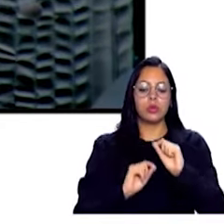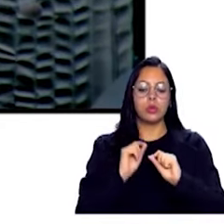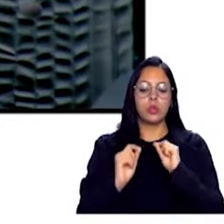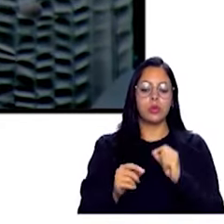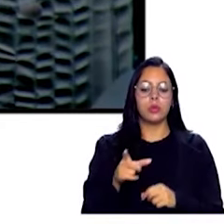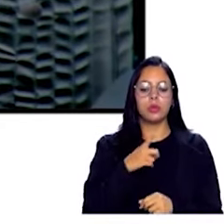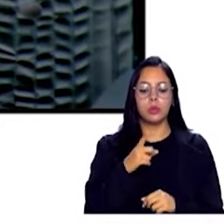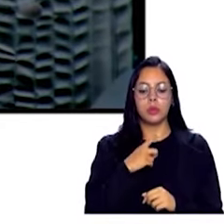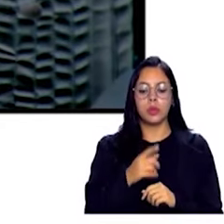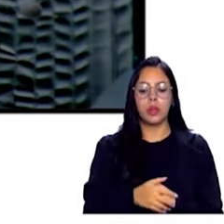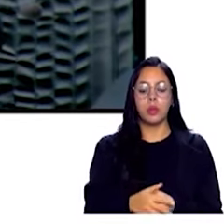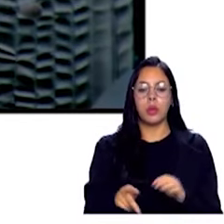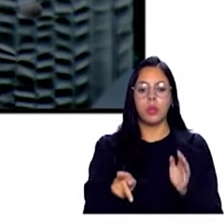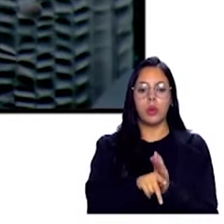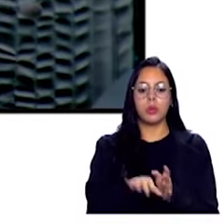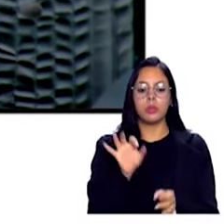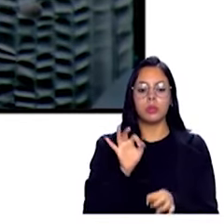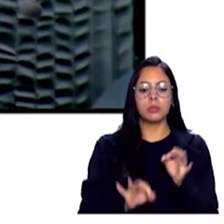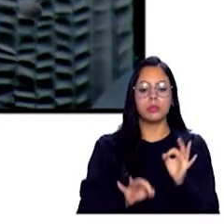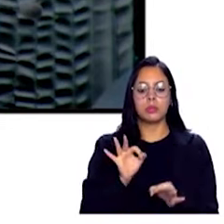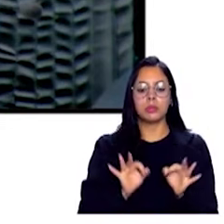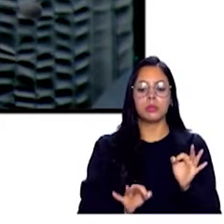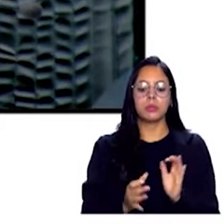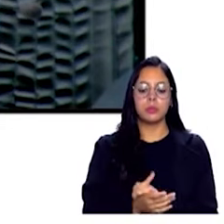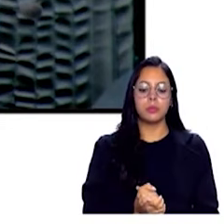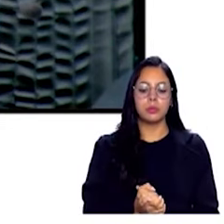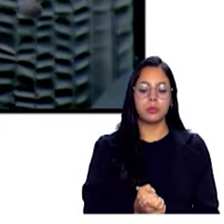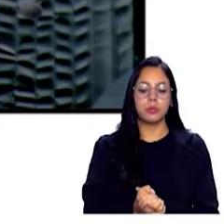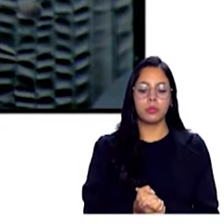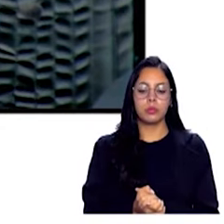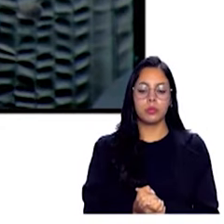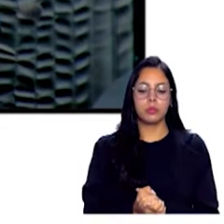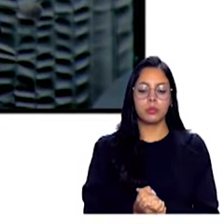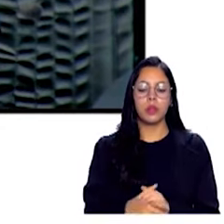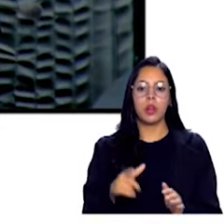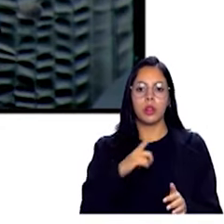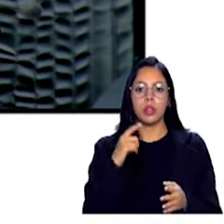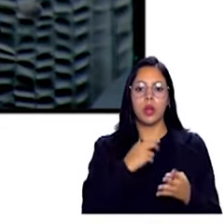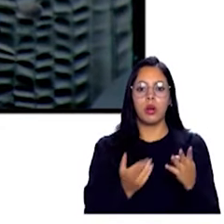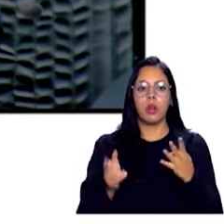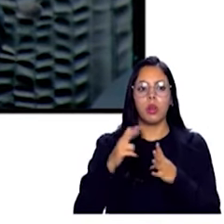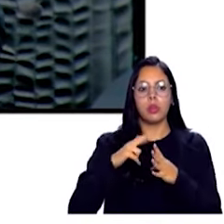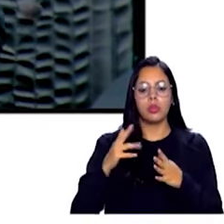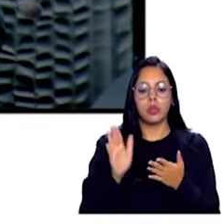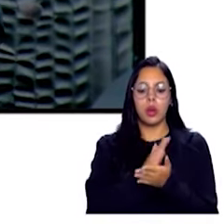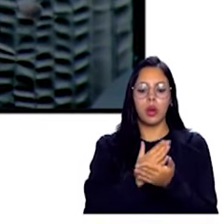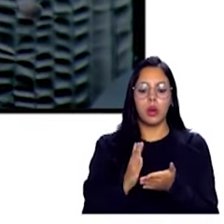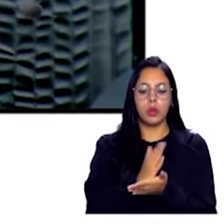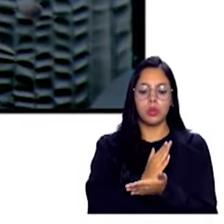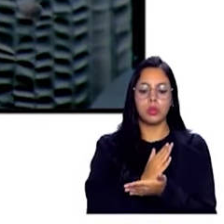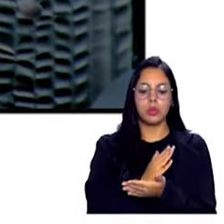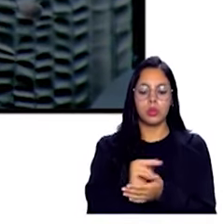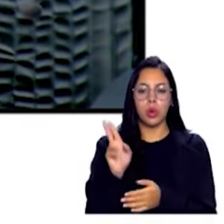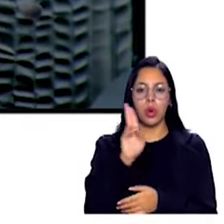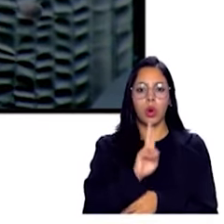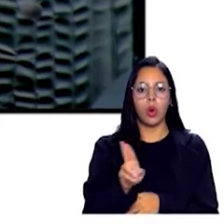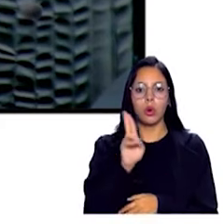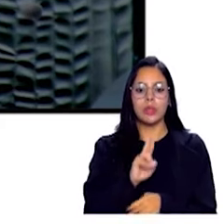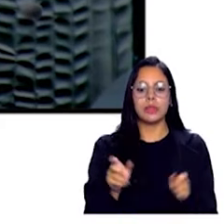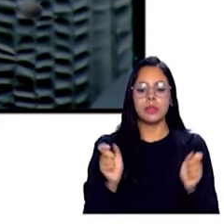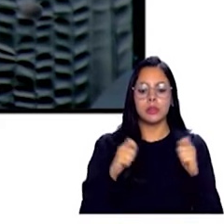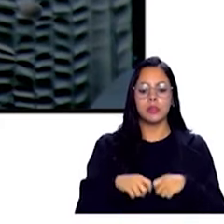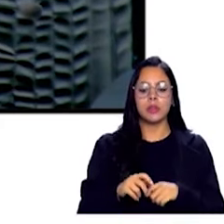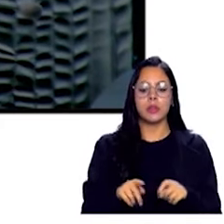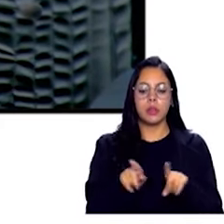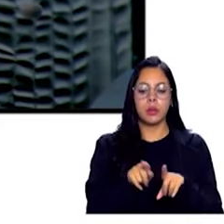pourvoi devant la cour de cassation l'autre intérêt d'avoir des avocats